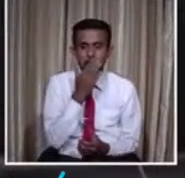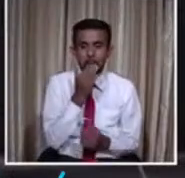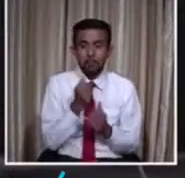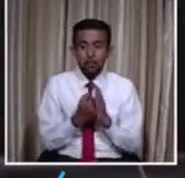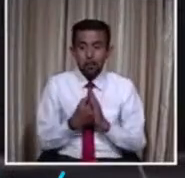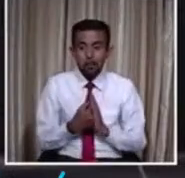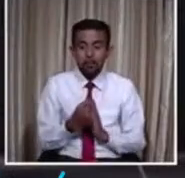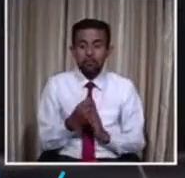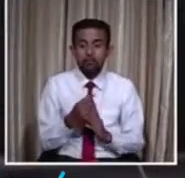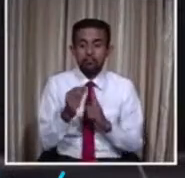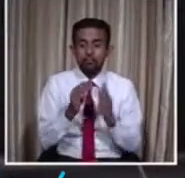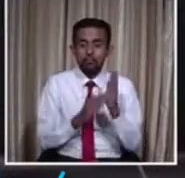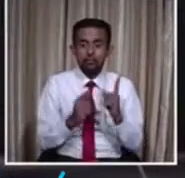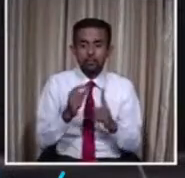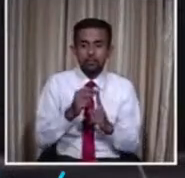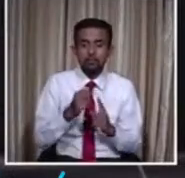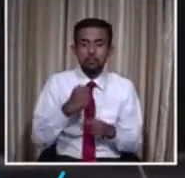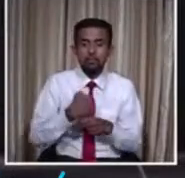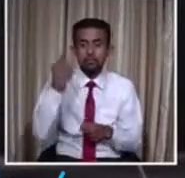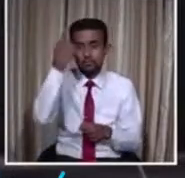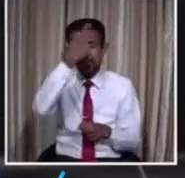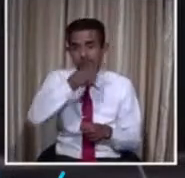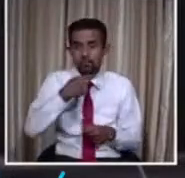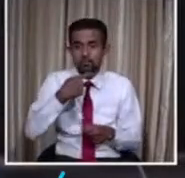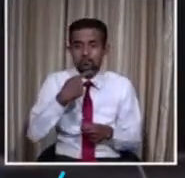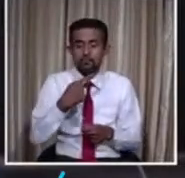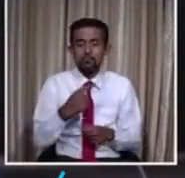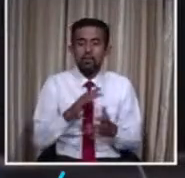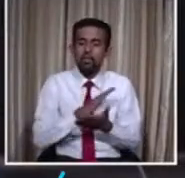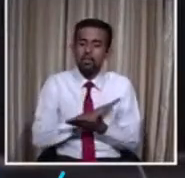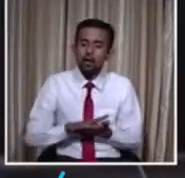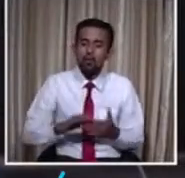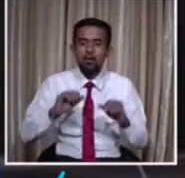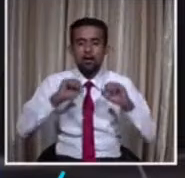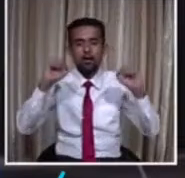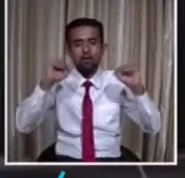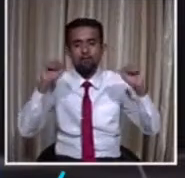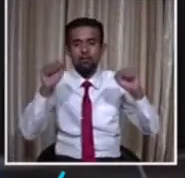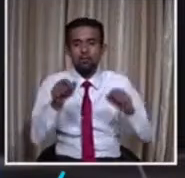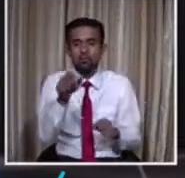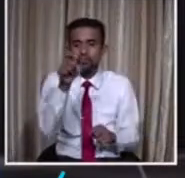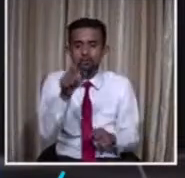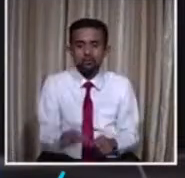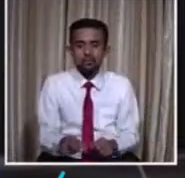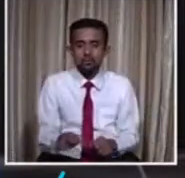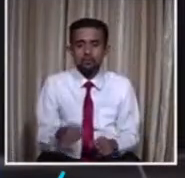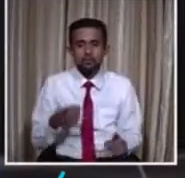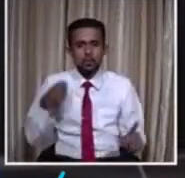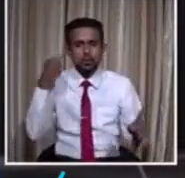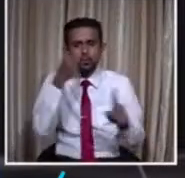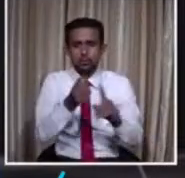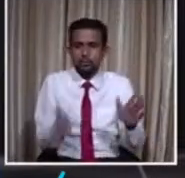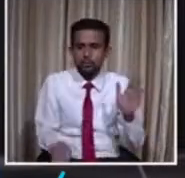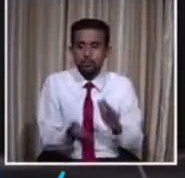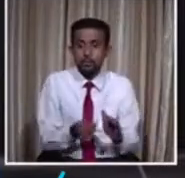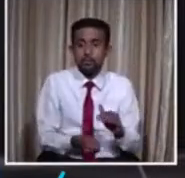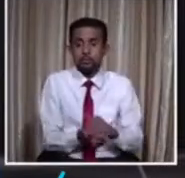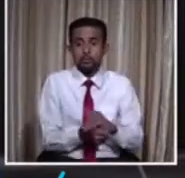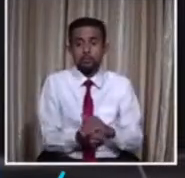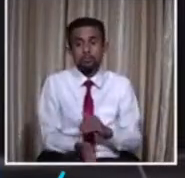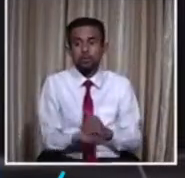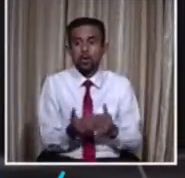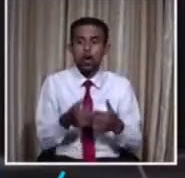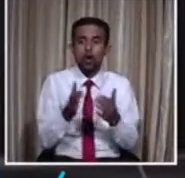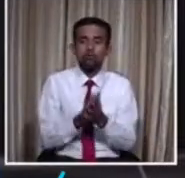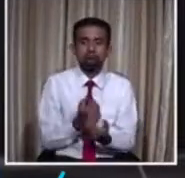mulasanaru de menteri tuh bni, galu mudra piti ini rayu itu sama kami taruna viroda takaru anta, ya pahardi ini mati ya kita usikan nabu sielu dene hatta